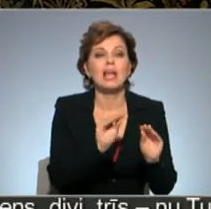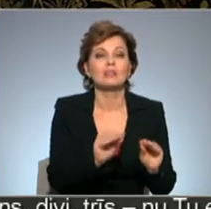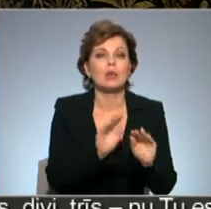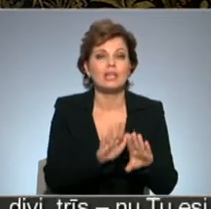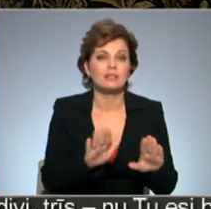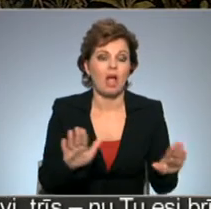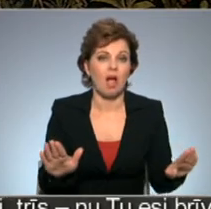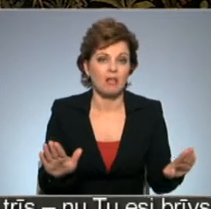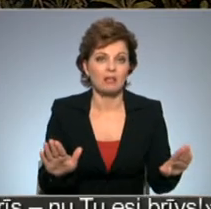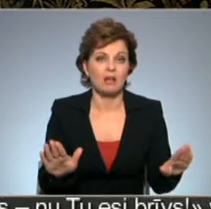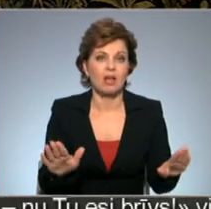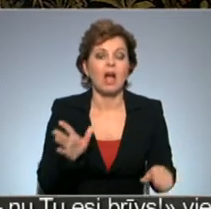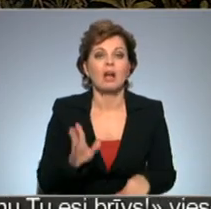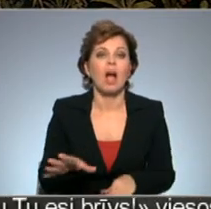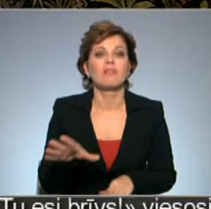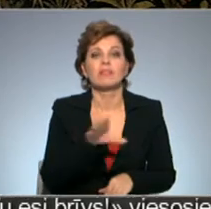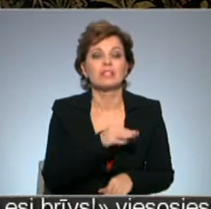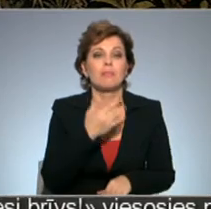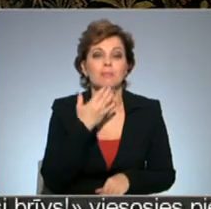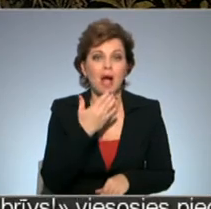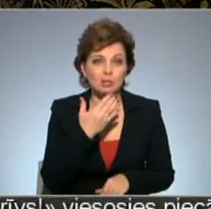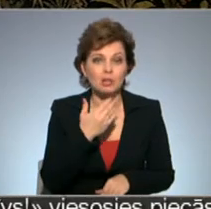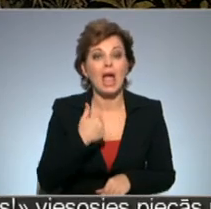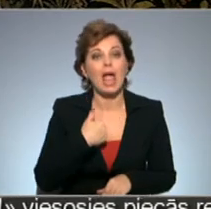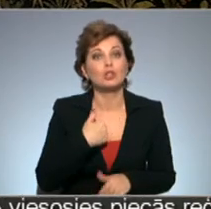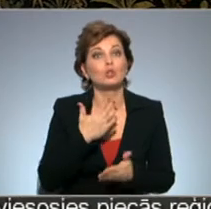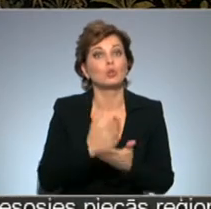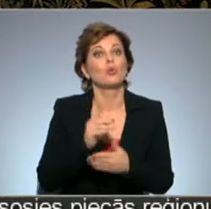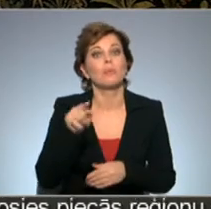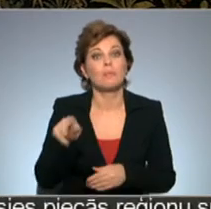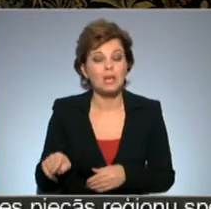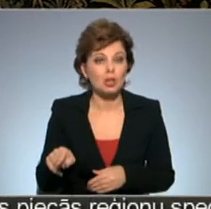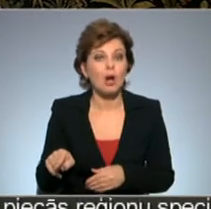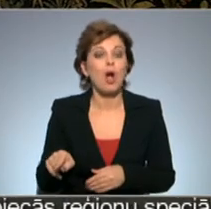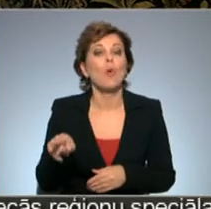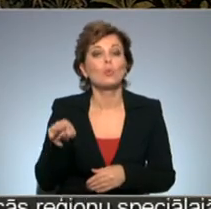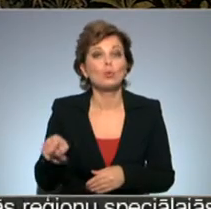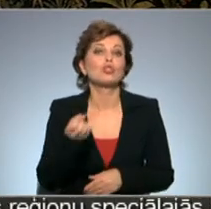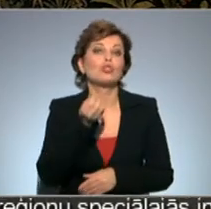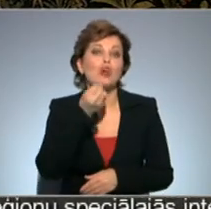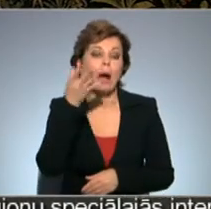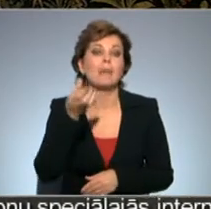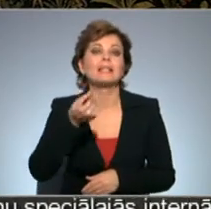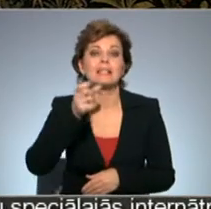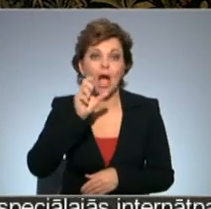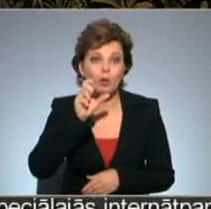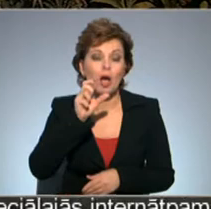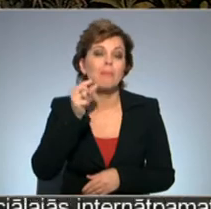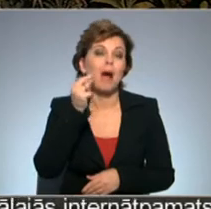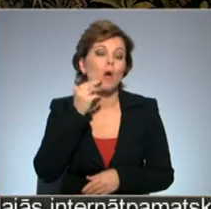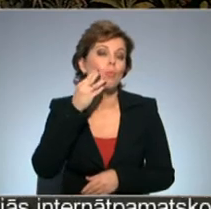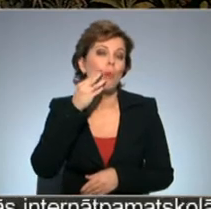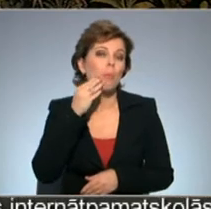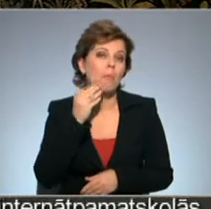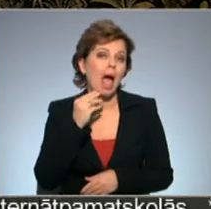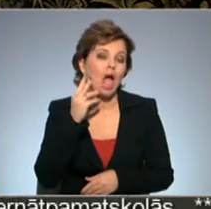jāsaka tā, ka visās pasakās. Un es tur biju. Un šampānieti dzeru, un pa lūpām medus